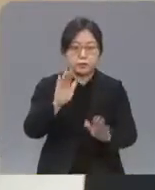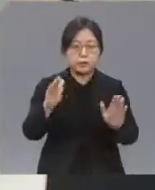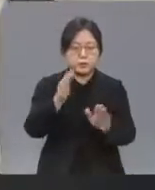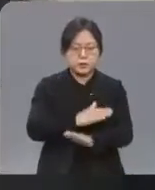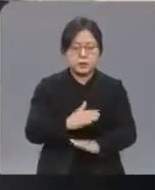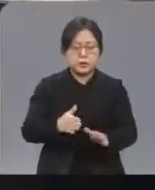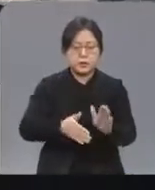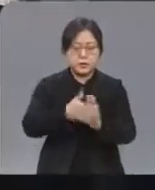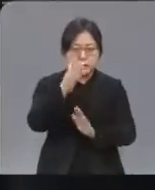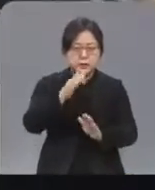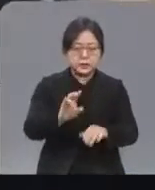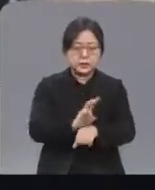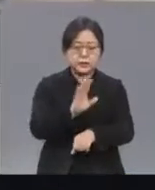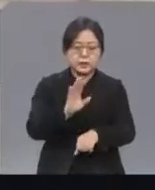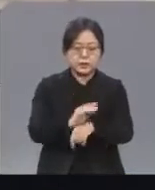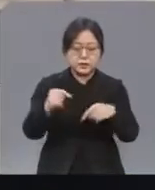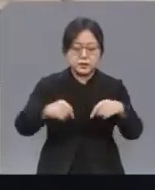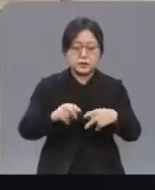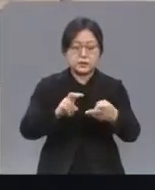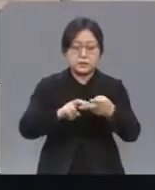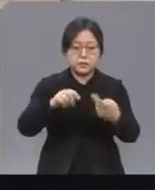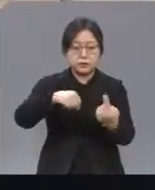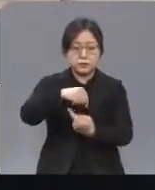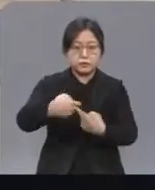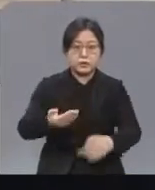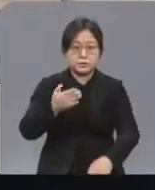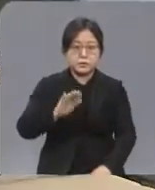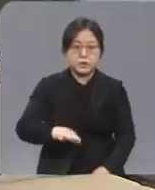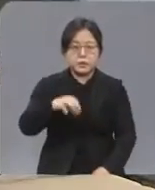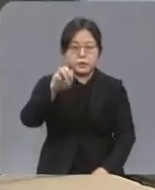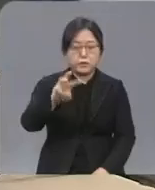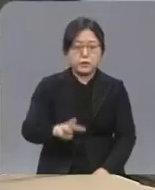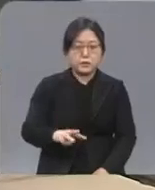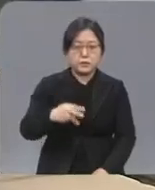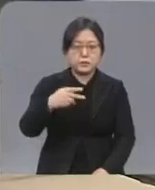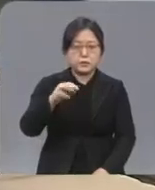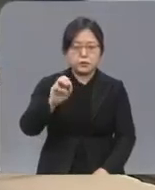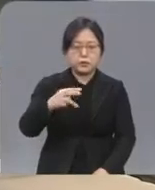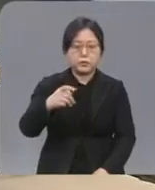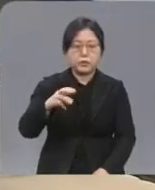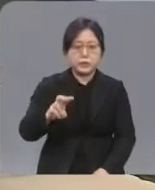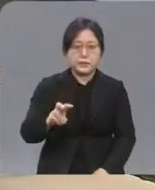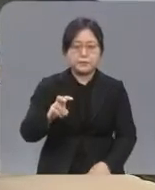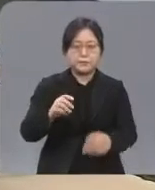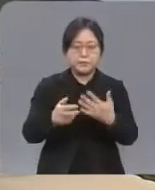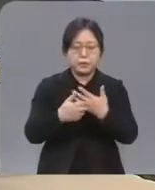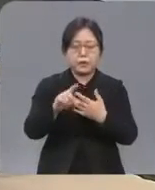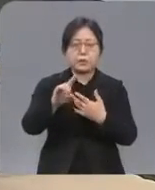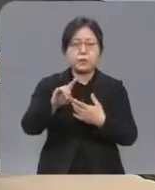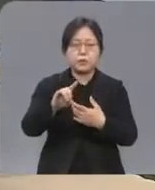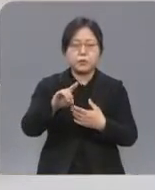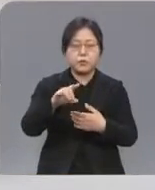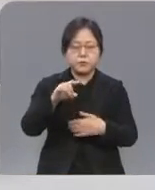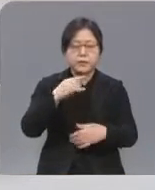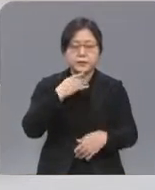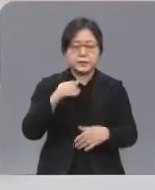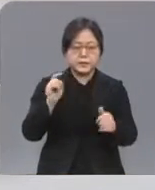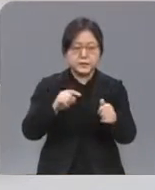오늘부터는 지자체마다 24시간 상담센터도 가동되지만 광주는 현재 광주 독립병원 한 곳만